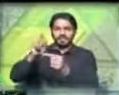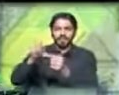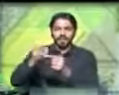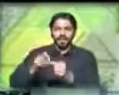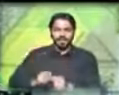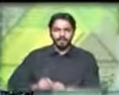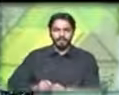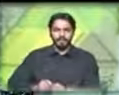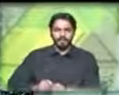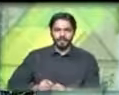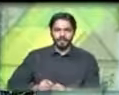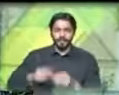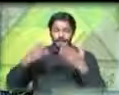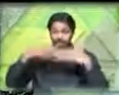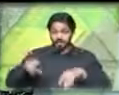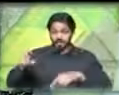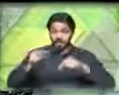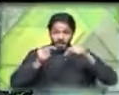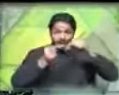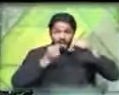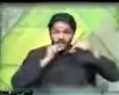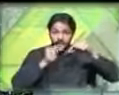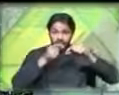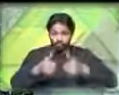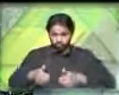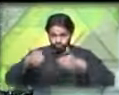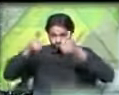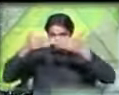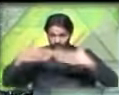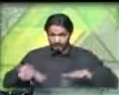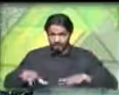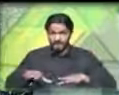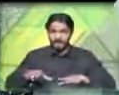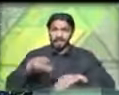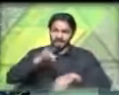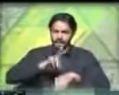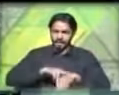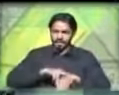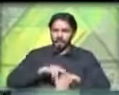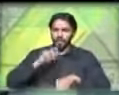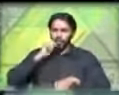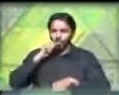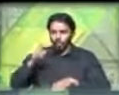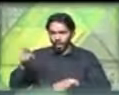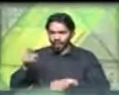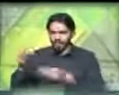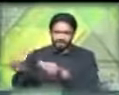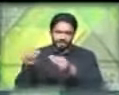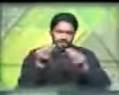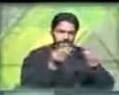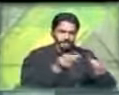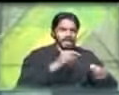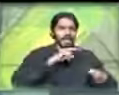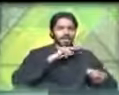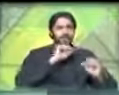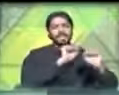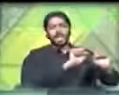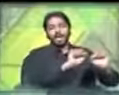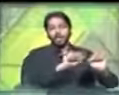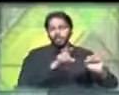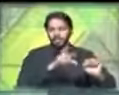فأقر نبي الله داود حكم نبي الله سليمان، وذلك قوله تعالى: